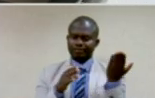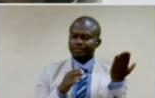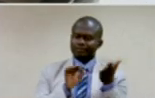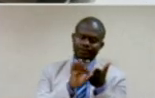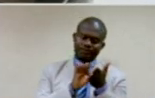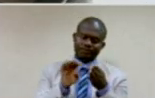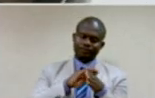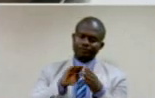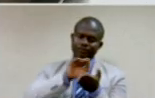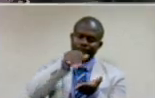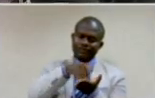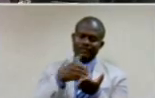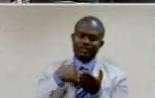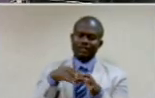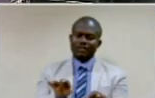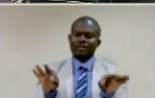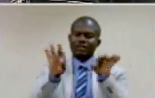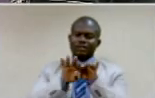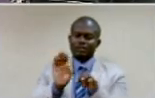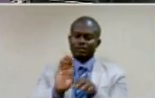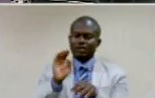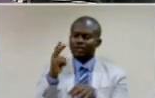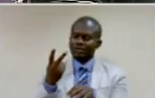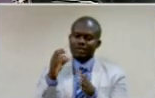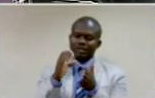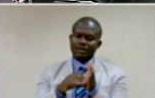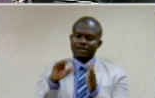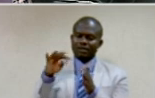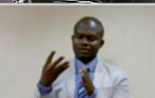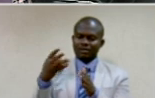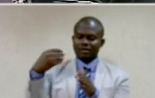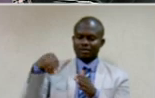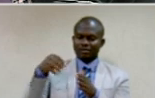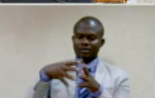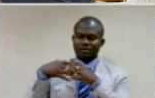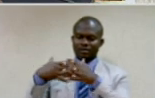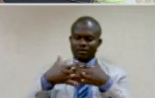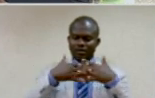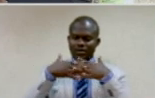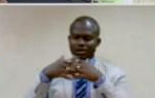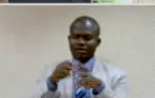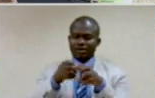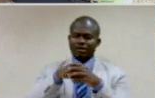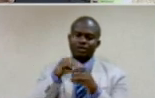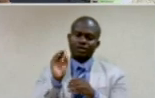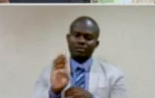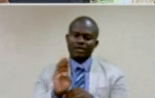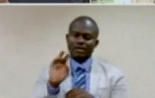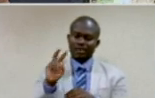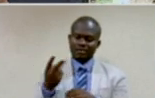ibigo by'ishoramari rifite agaciro ka miliyari 2.4 z'amadolari y'Amerika bivuye kuri